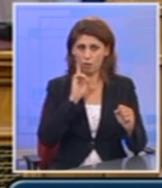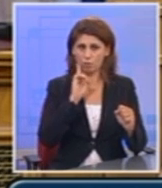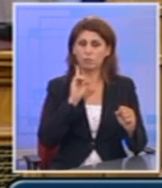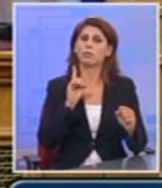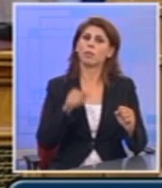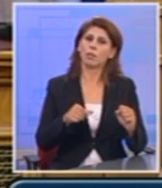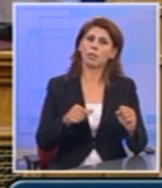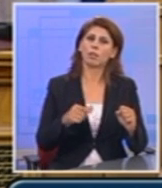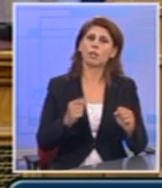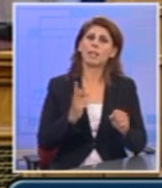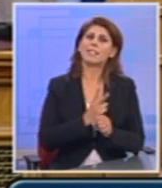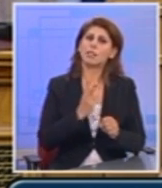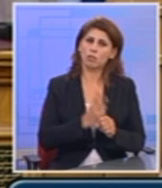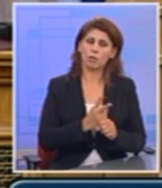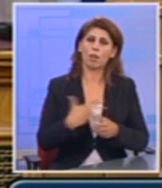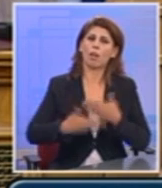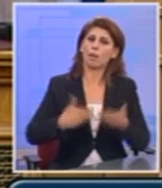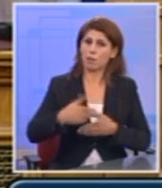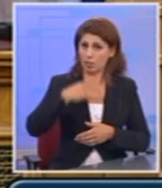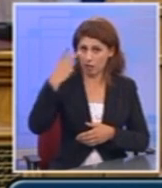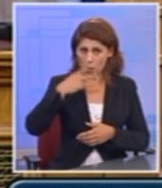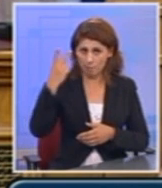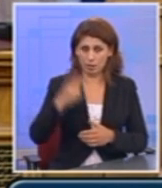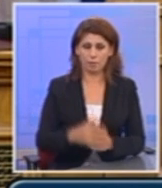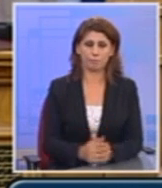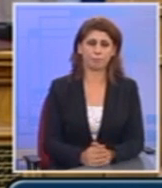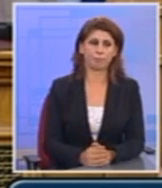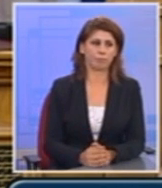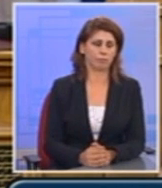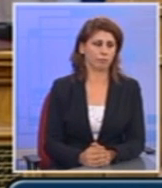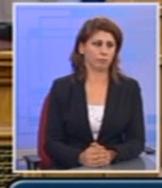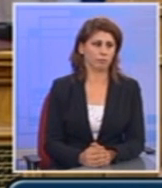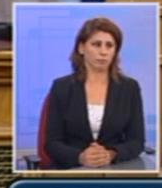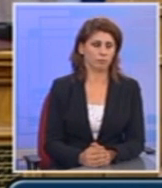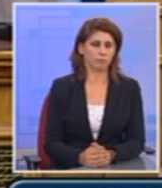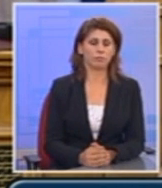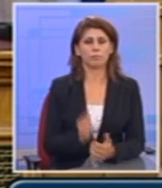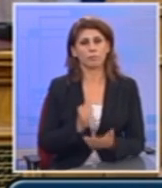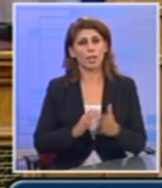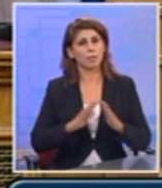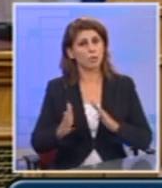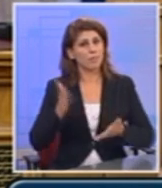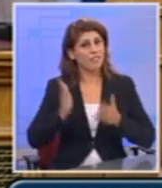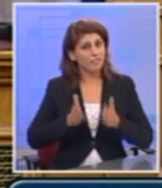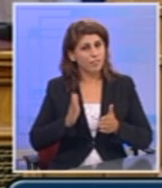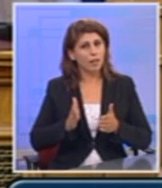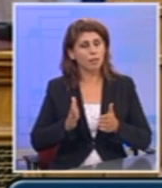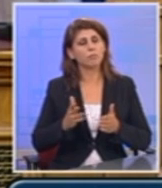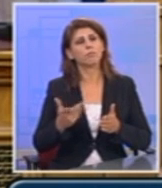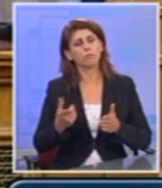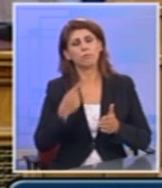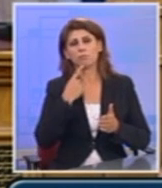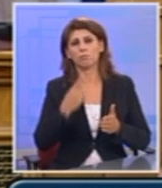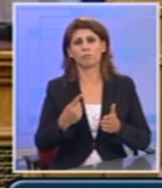καθώς και τα σεξουαλικά και αναπαραγωγικά τους δικαιώματα καθώς και την προστασία τους από τη βία η οποία κατά τα άλλα